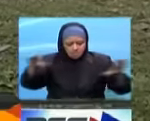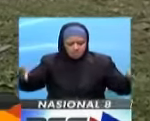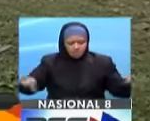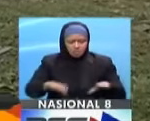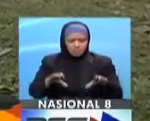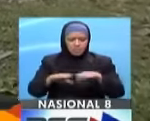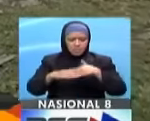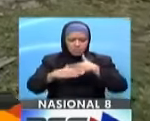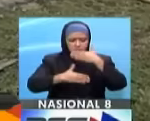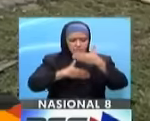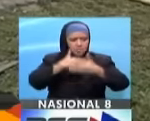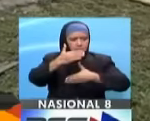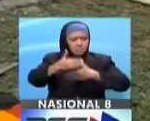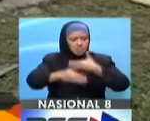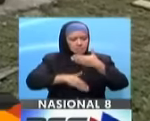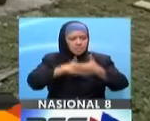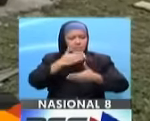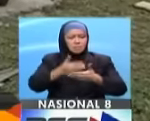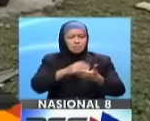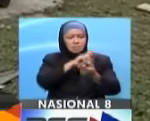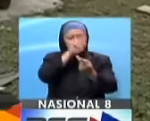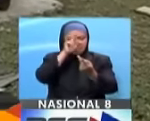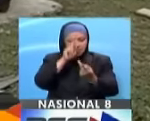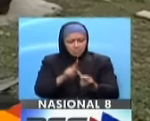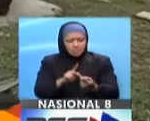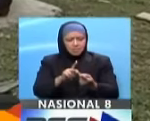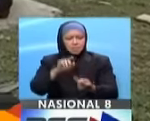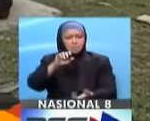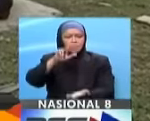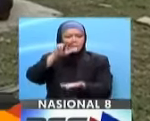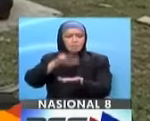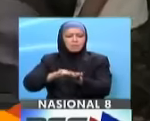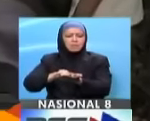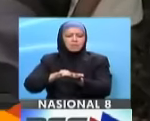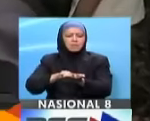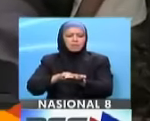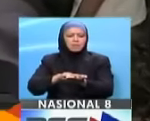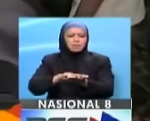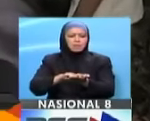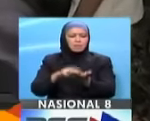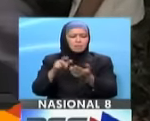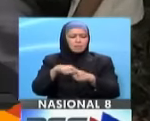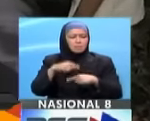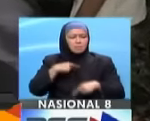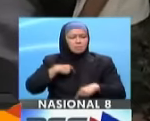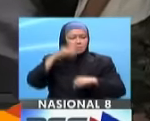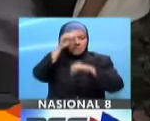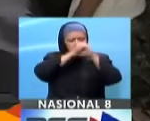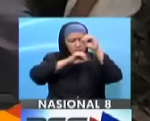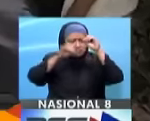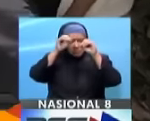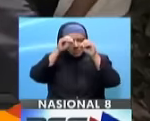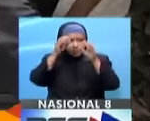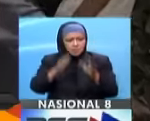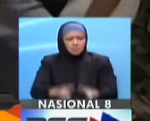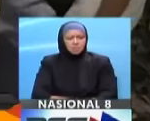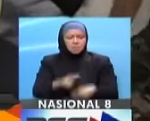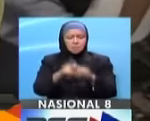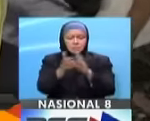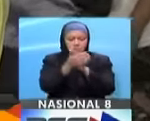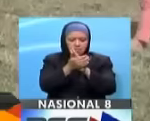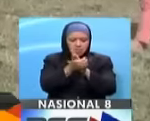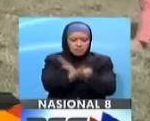penyembelihan sempurna dan sah. Kru RTM Kelantan meninjau kehidupan penyembelih berpengalaman di Kampung Binjai di Pasir